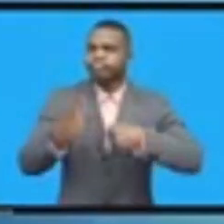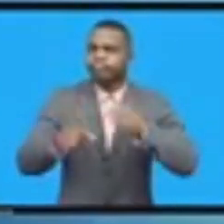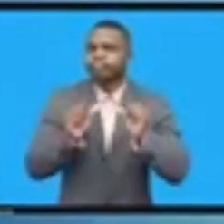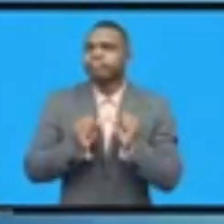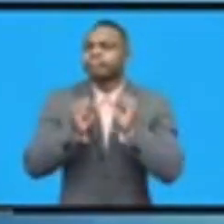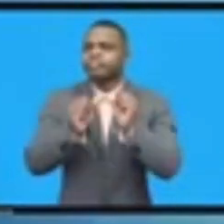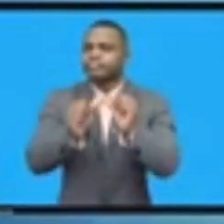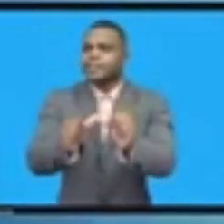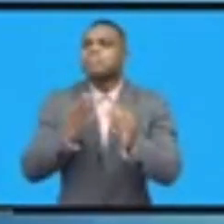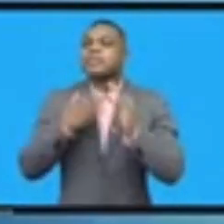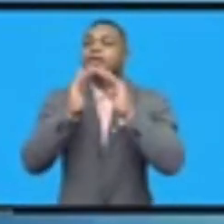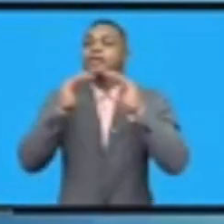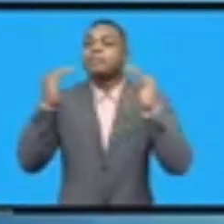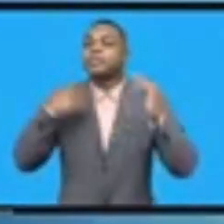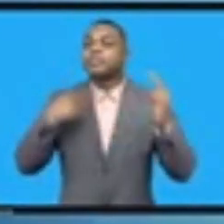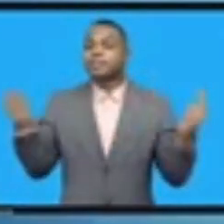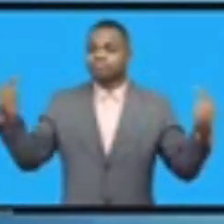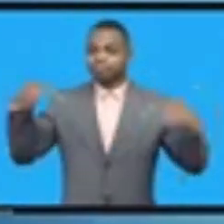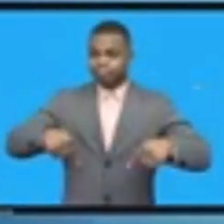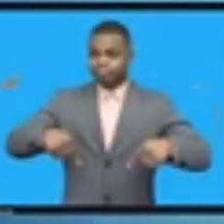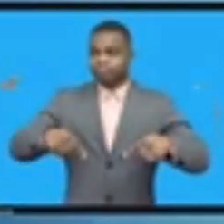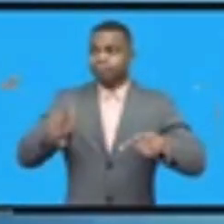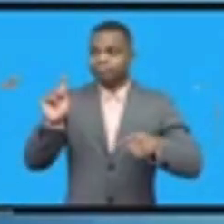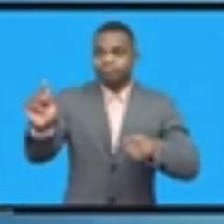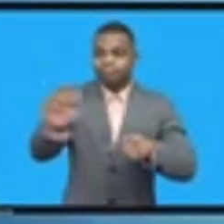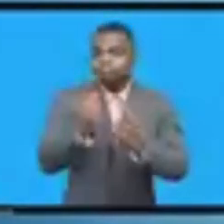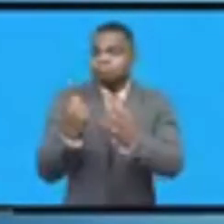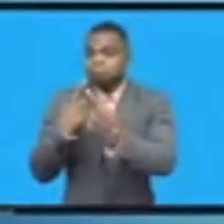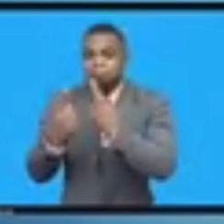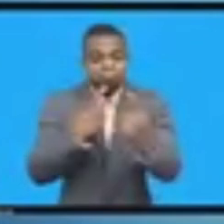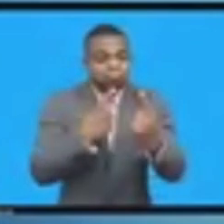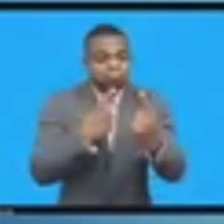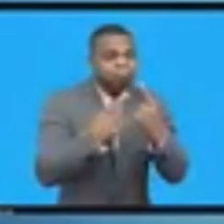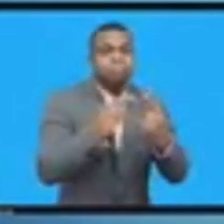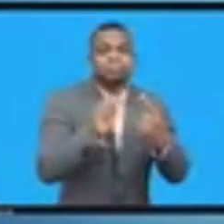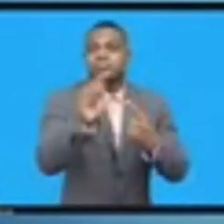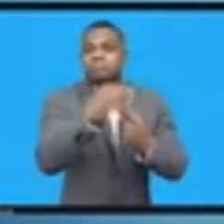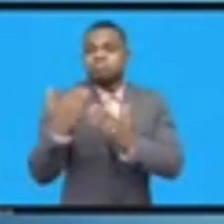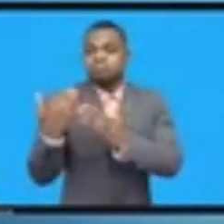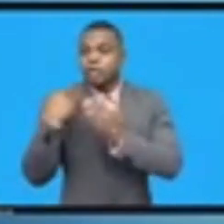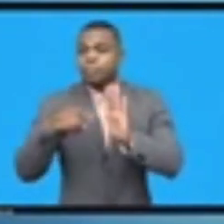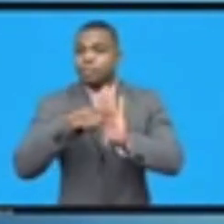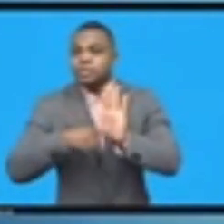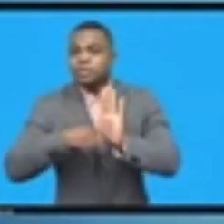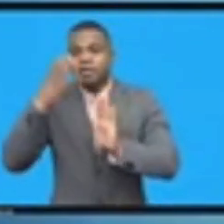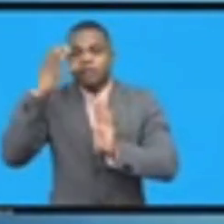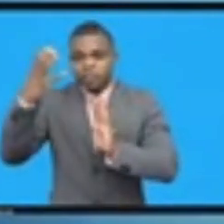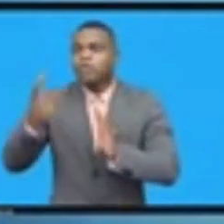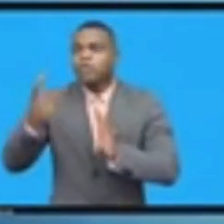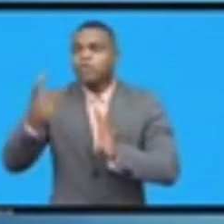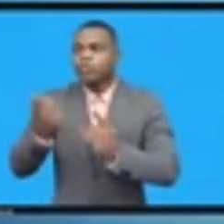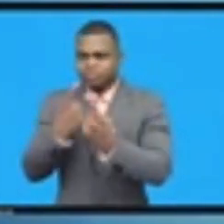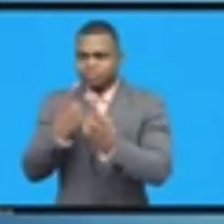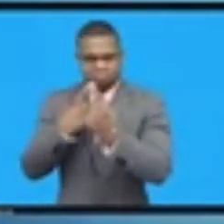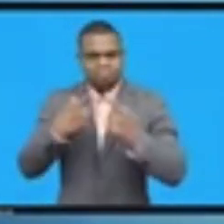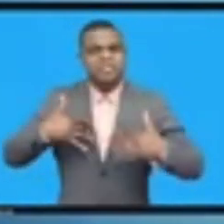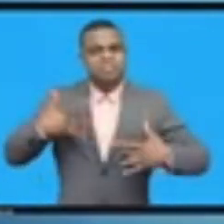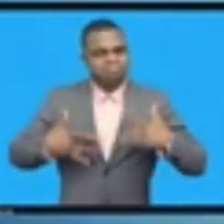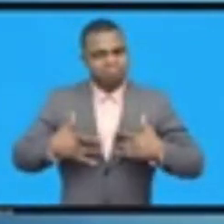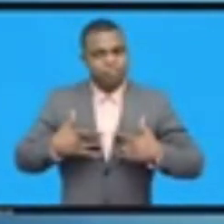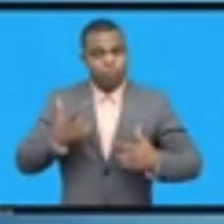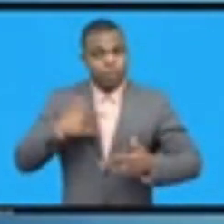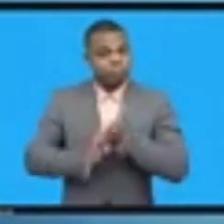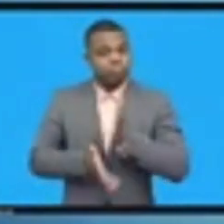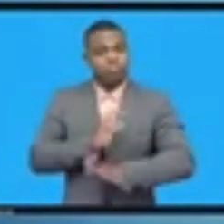成，大家可能会觉得只要上网一切都正常，当然你要说英语，